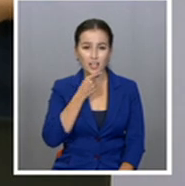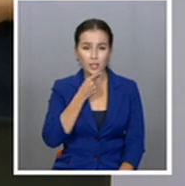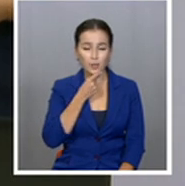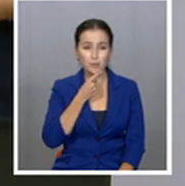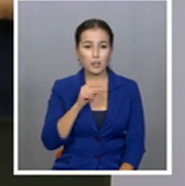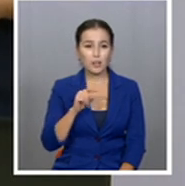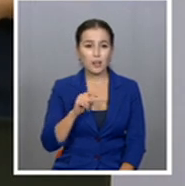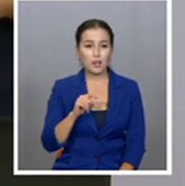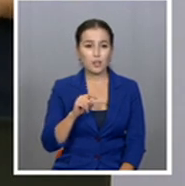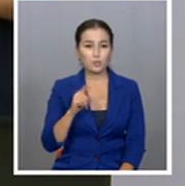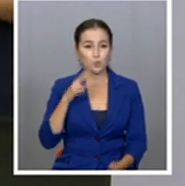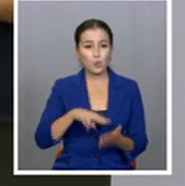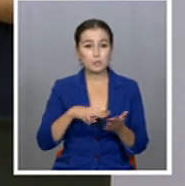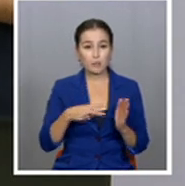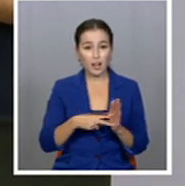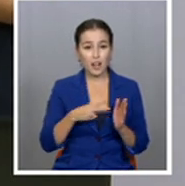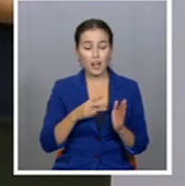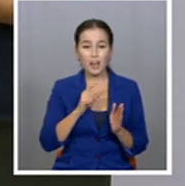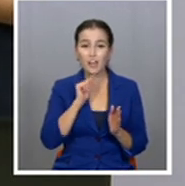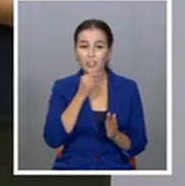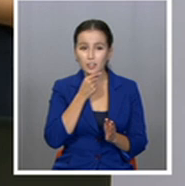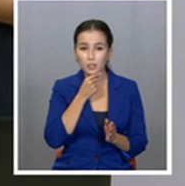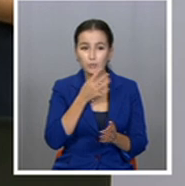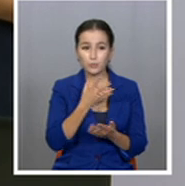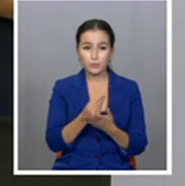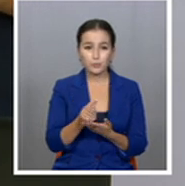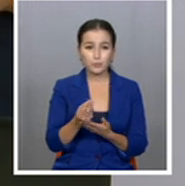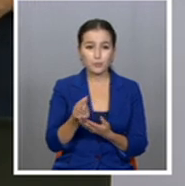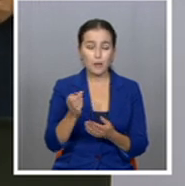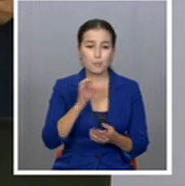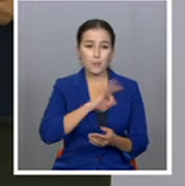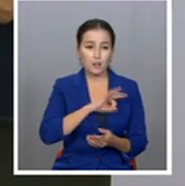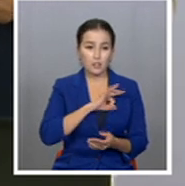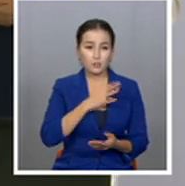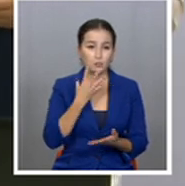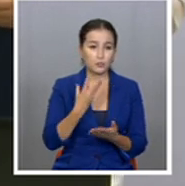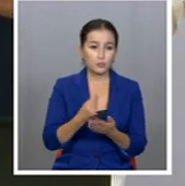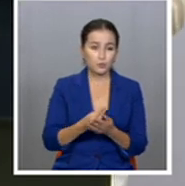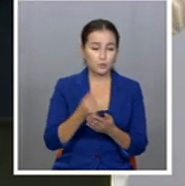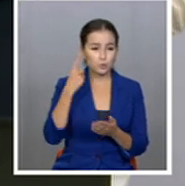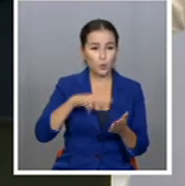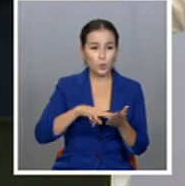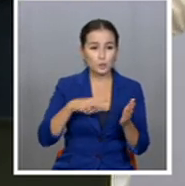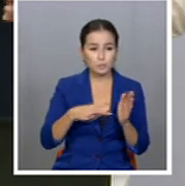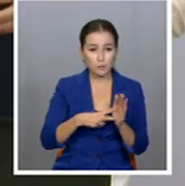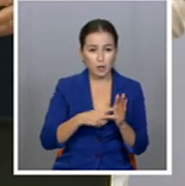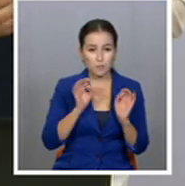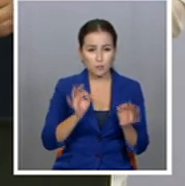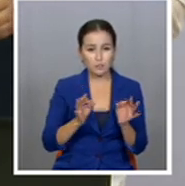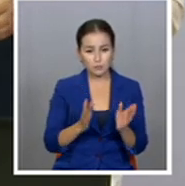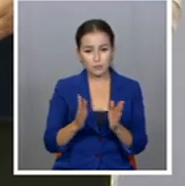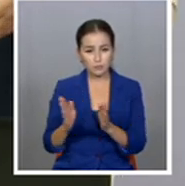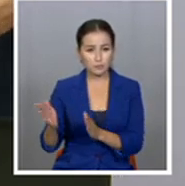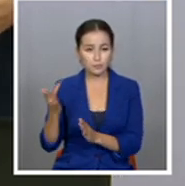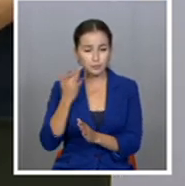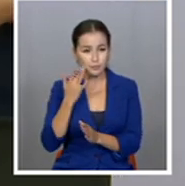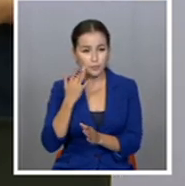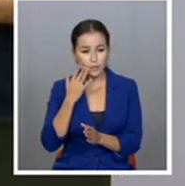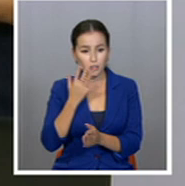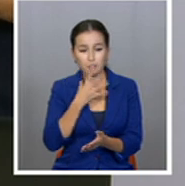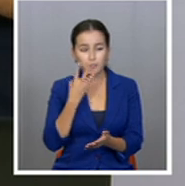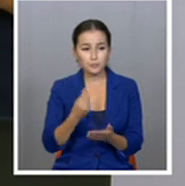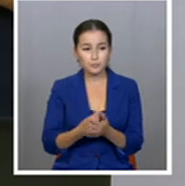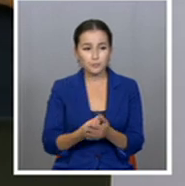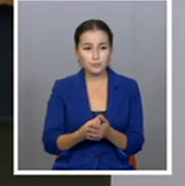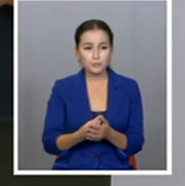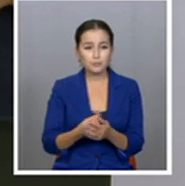Социалистік экономиканың белгілері ресурстар директивті жоспарлау жолымен бөлінеді. Негізгі өндіріс